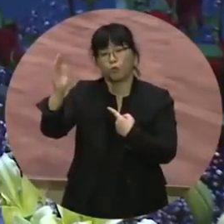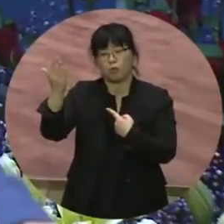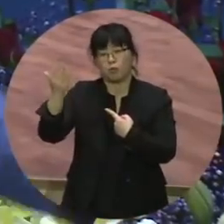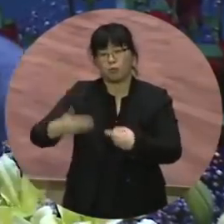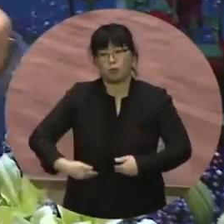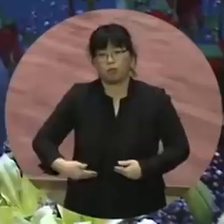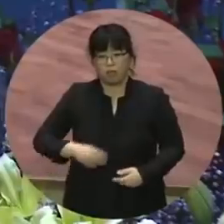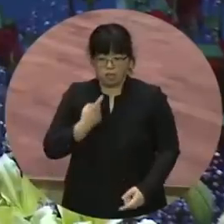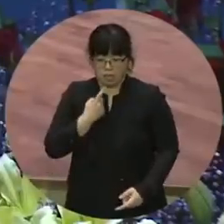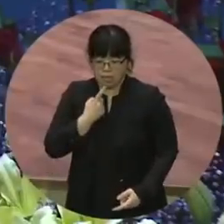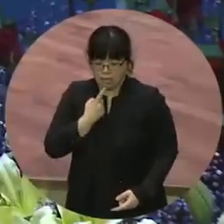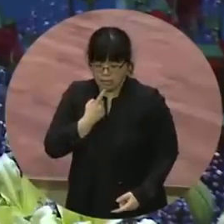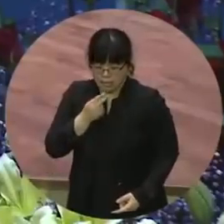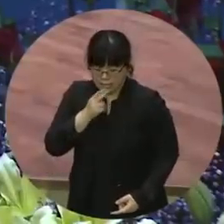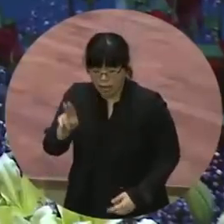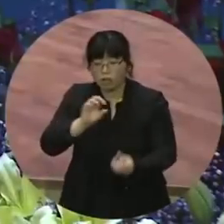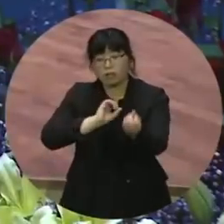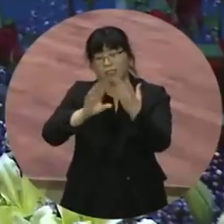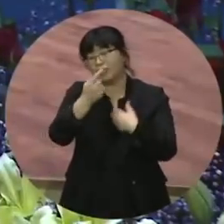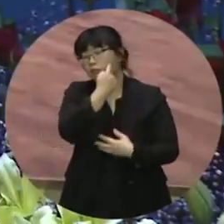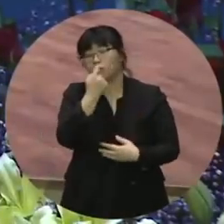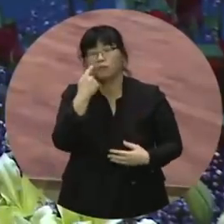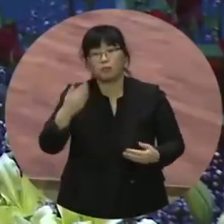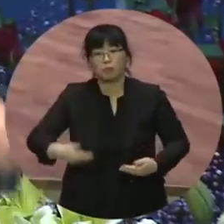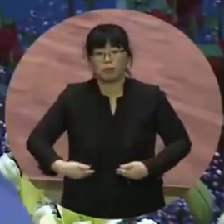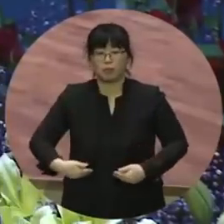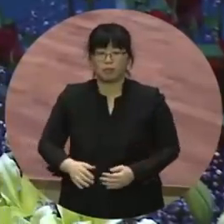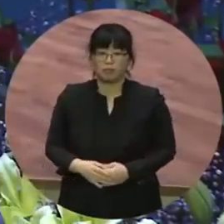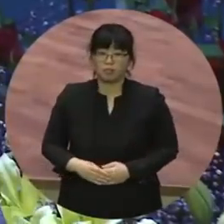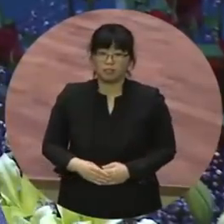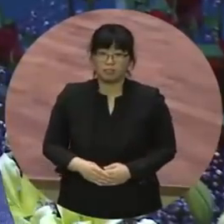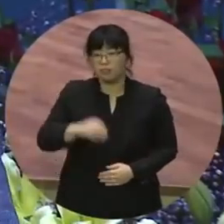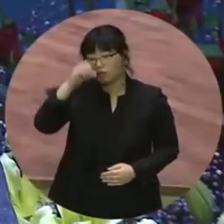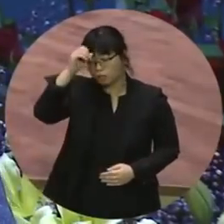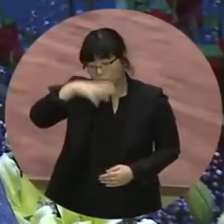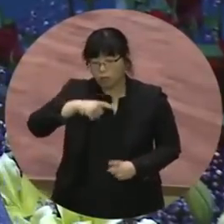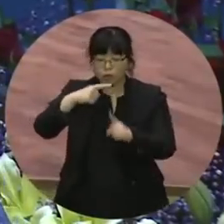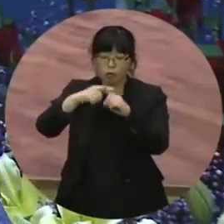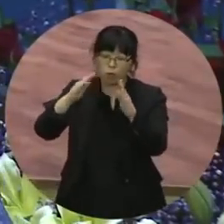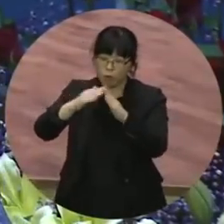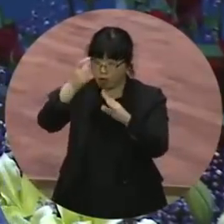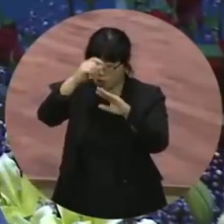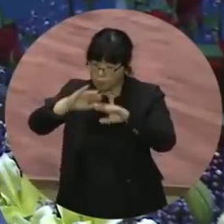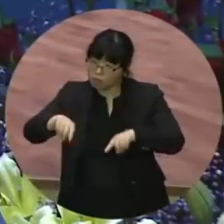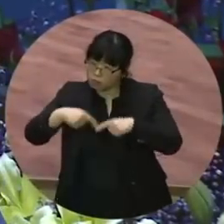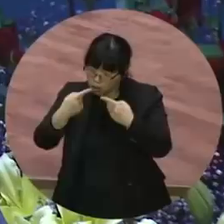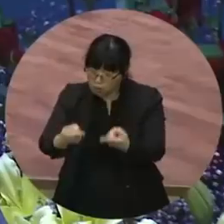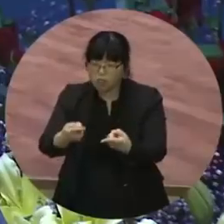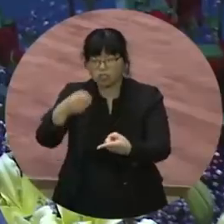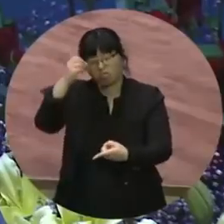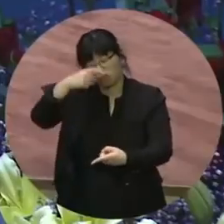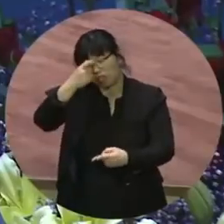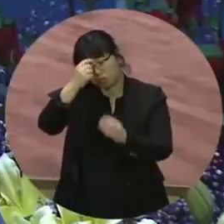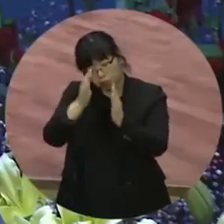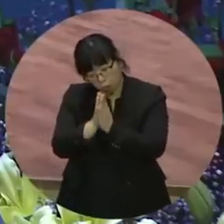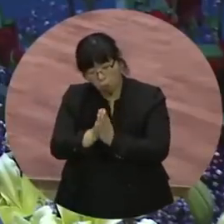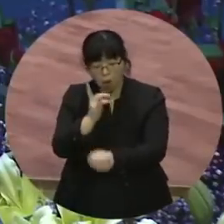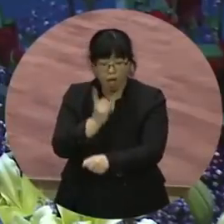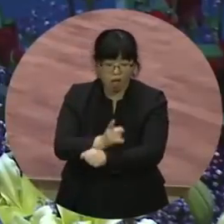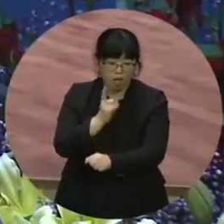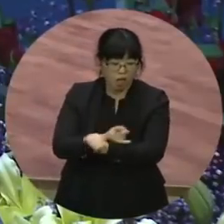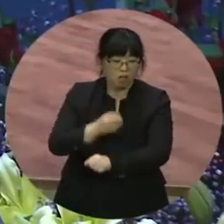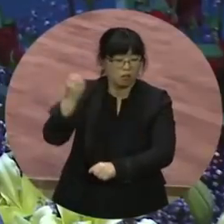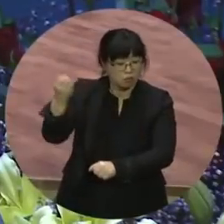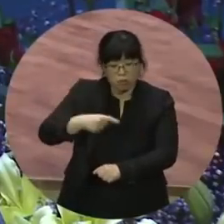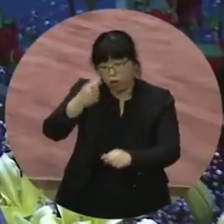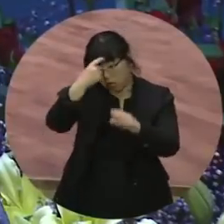구경이나 하고 그냥 시험이나 받고 얼렁뚱땅하고 그냥 헐렁헐렁하게 그냥 왔다리 갔다리 하다가 끝난다.